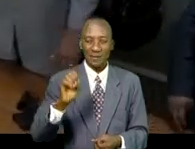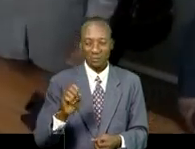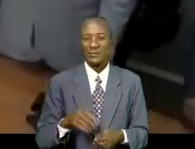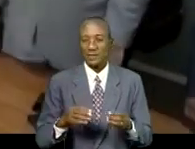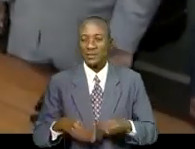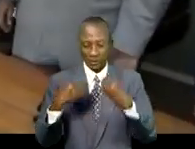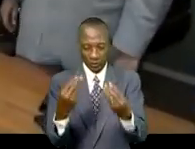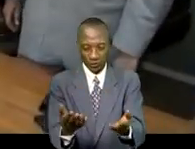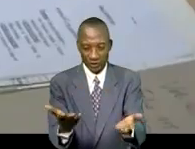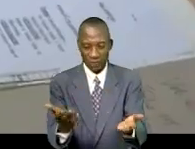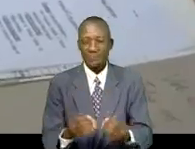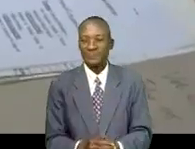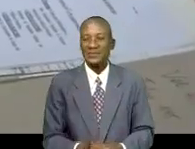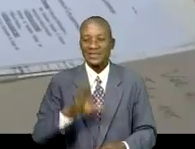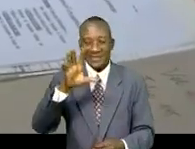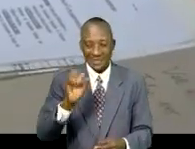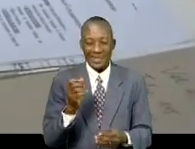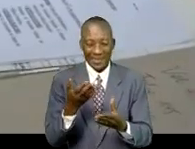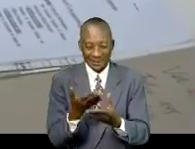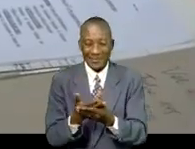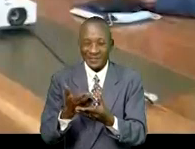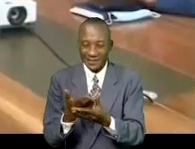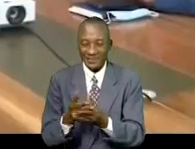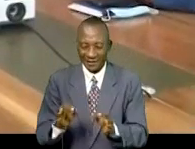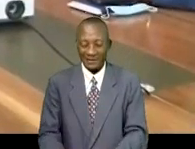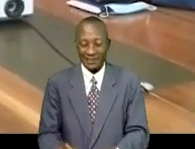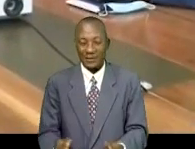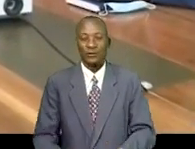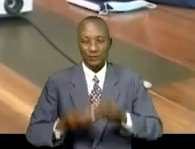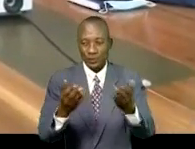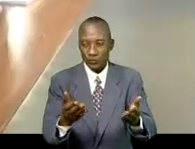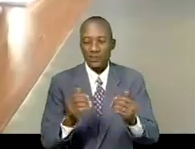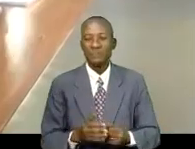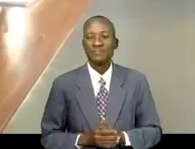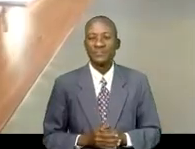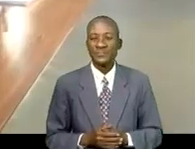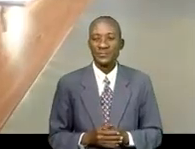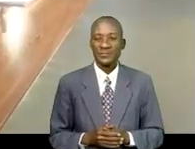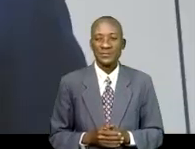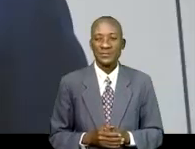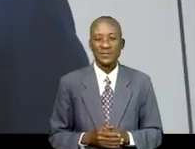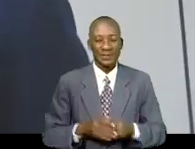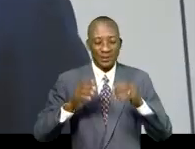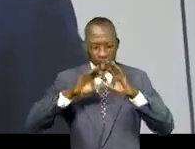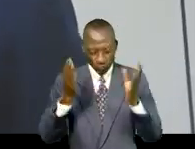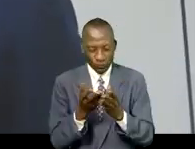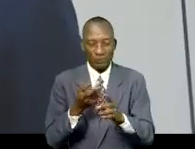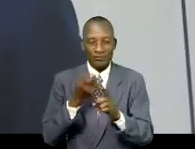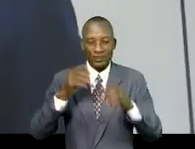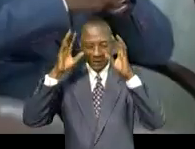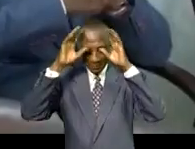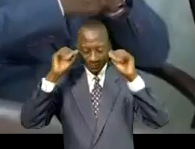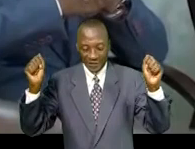Sakombi, plus de 50 titres fonciers et immobiliers. Cette opération est la concrétisation du vœu du président de la République, Félix-Antoine